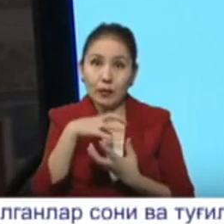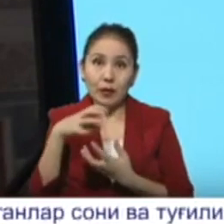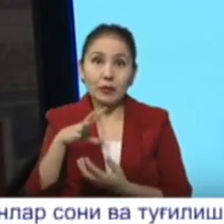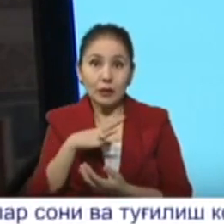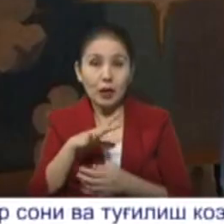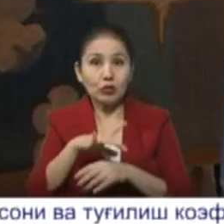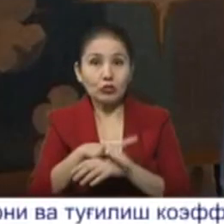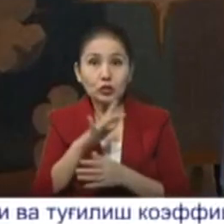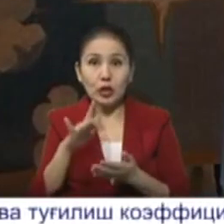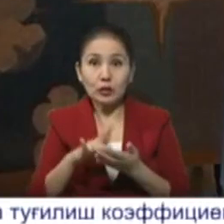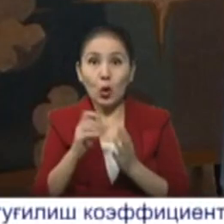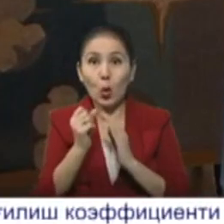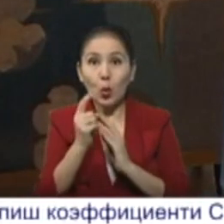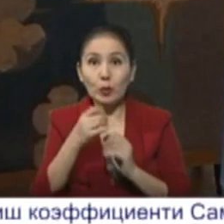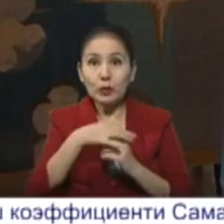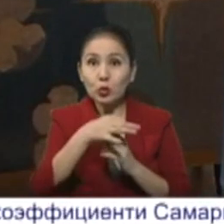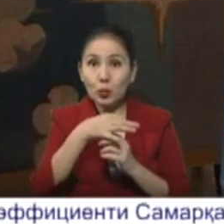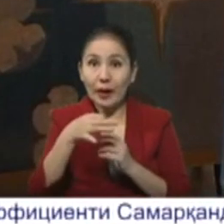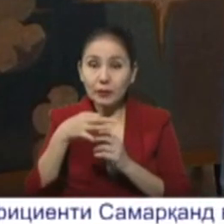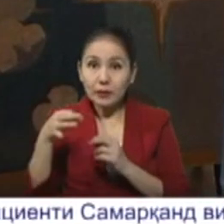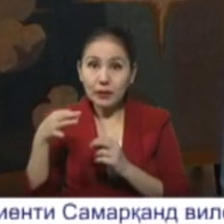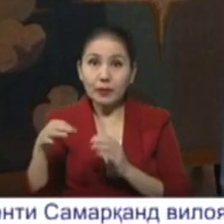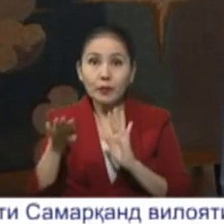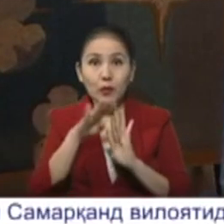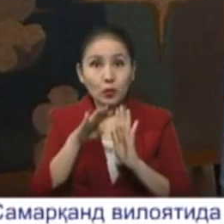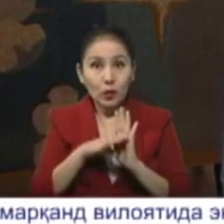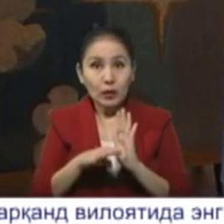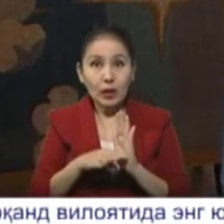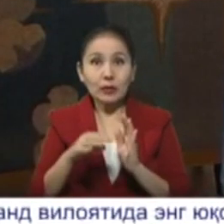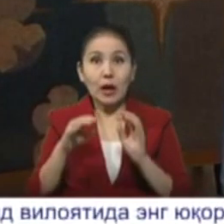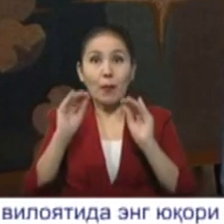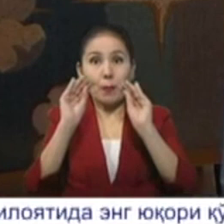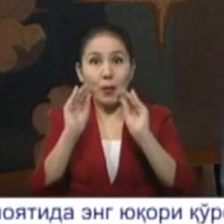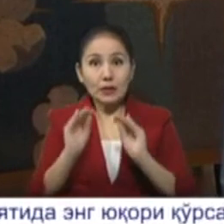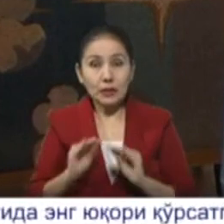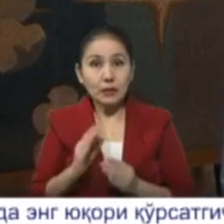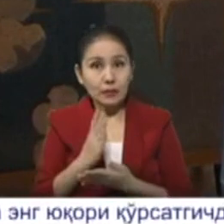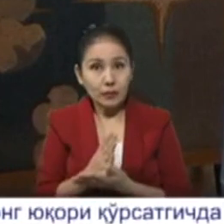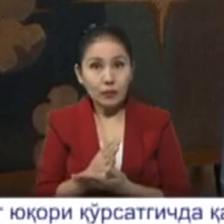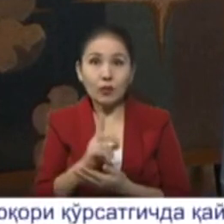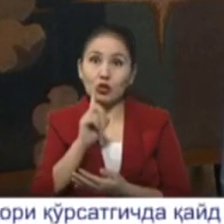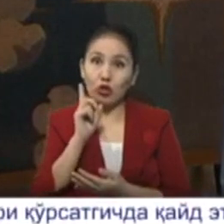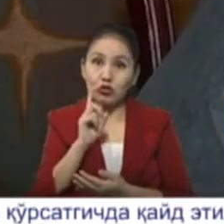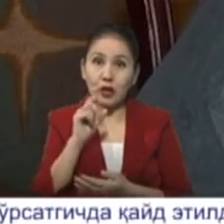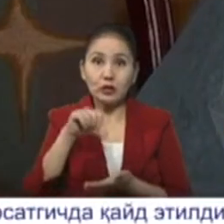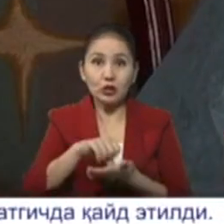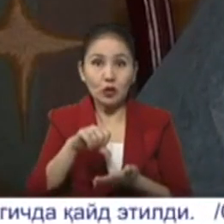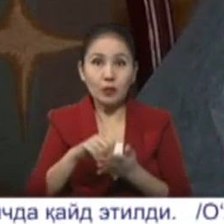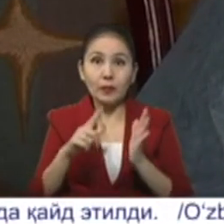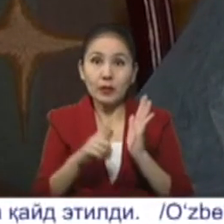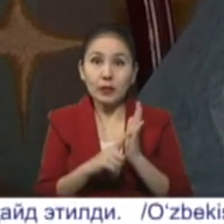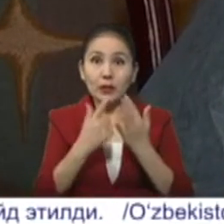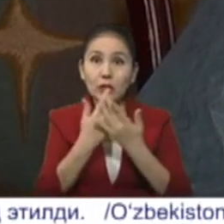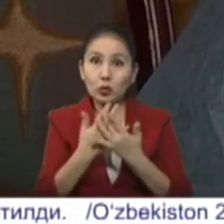Toshkent shahridagi 11 ta tumanimizdagi ro'yxatlarimiz bazada shakllantiriladi va yoshlar ishtirokida 7 xil